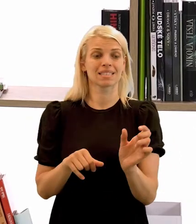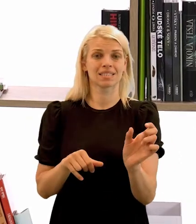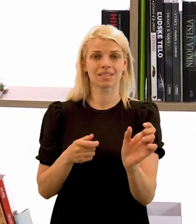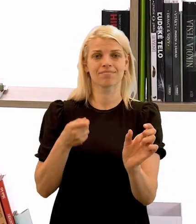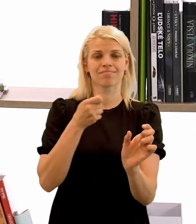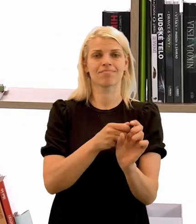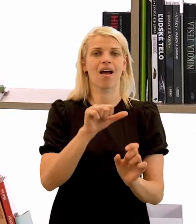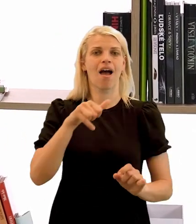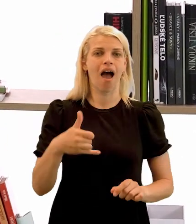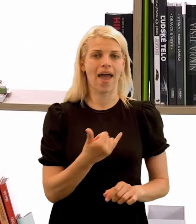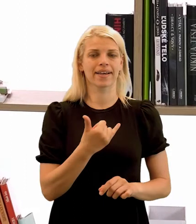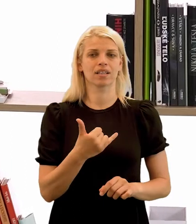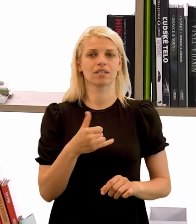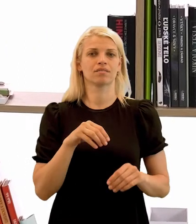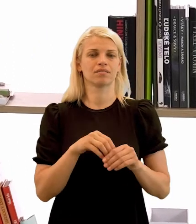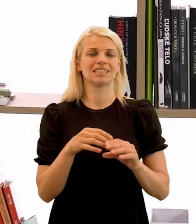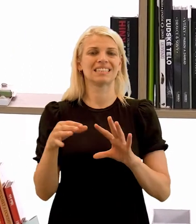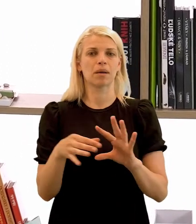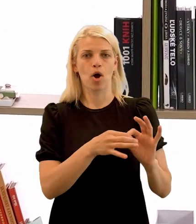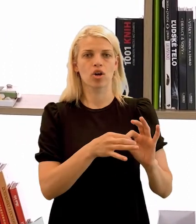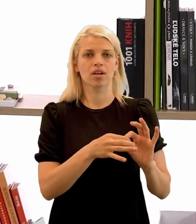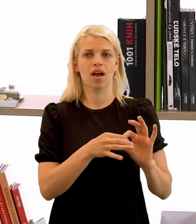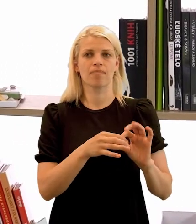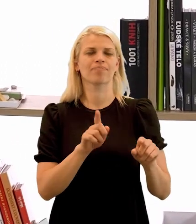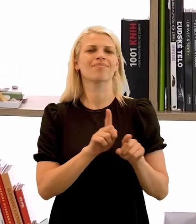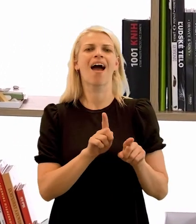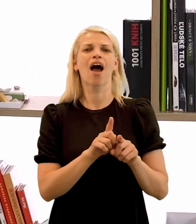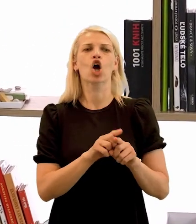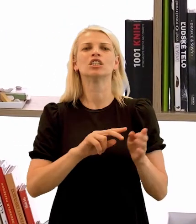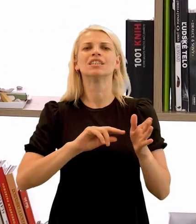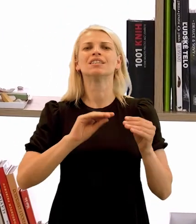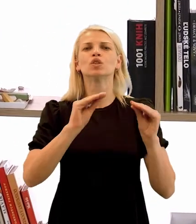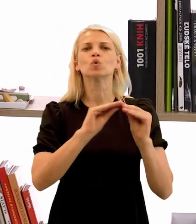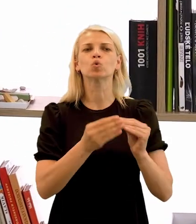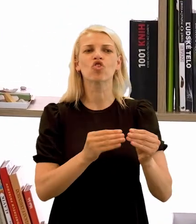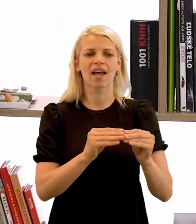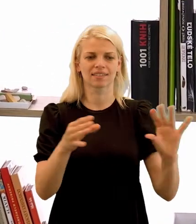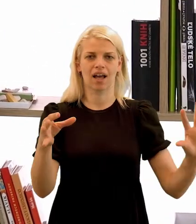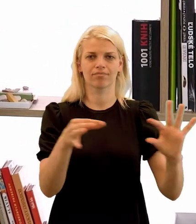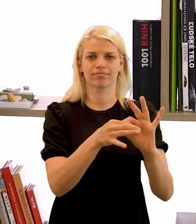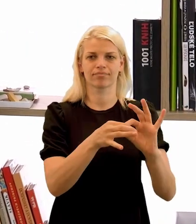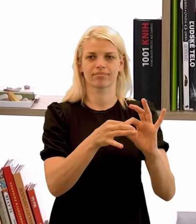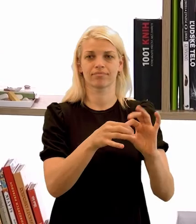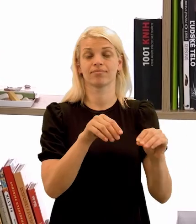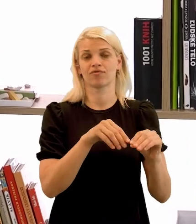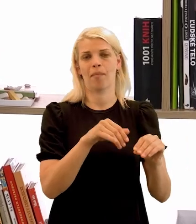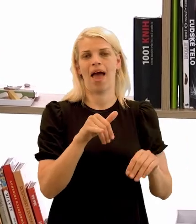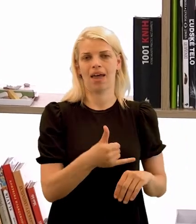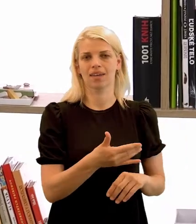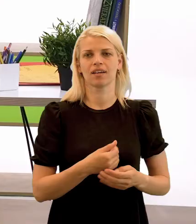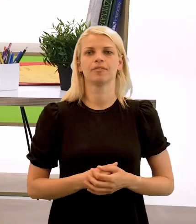ten spájací materiál. Medzi nimi mám tú súčiastku, ktorá tieto slova spája a to je spojka aj.